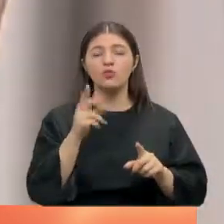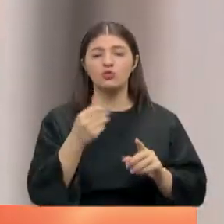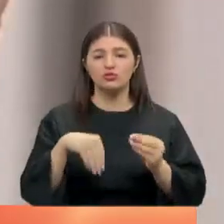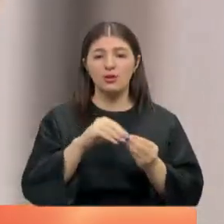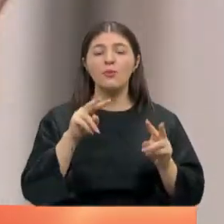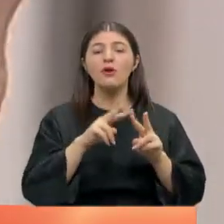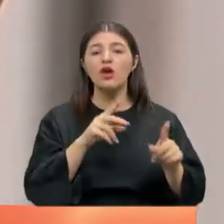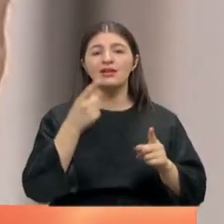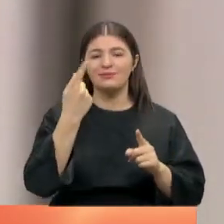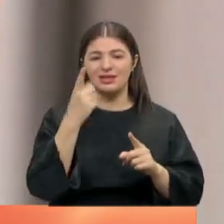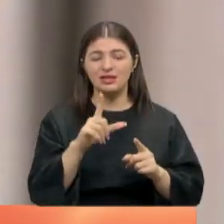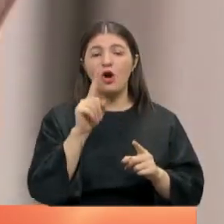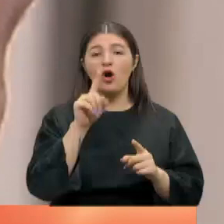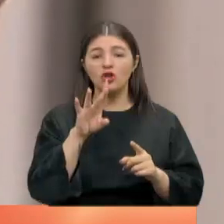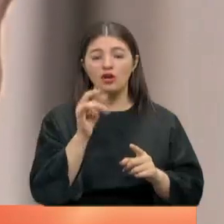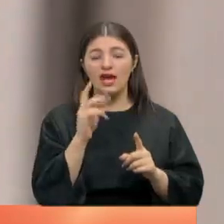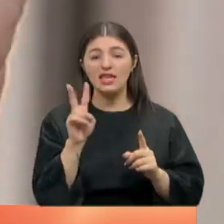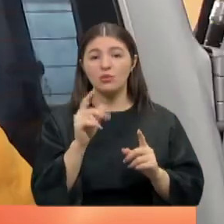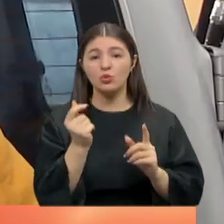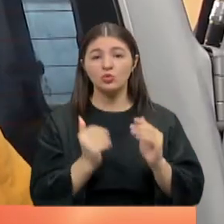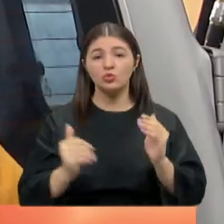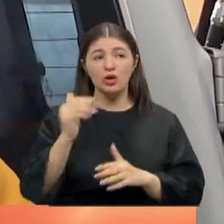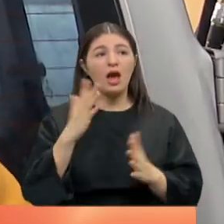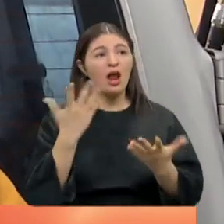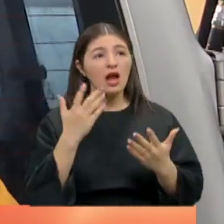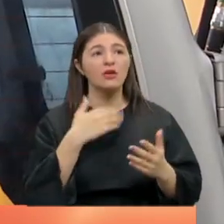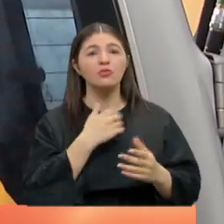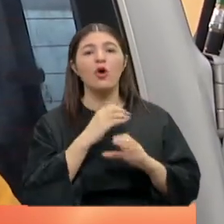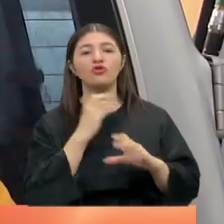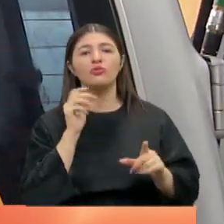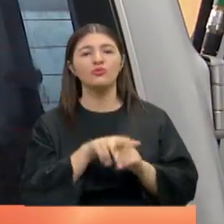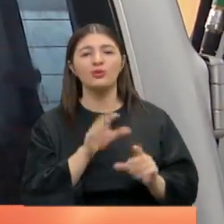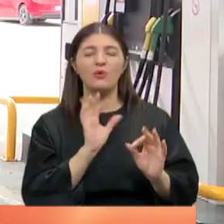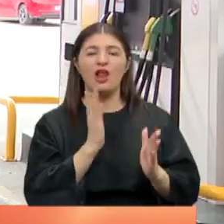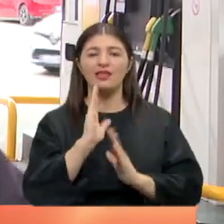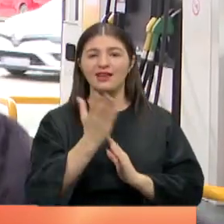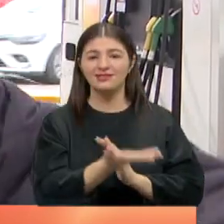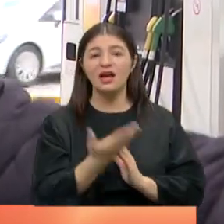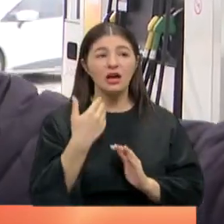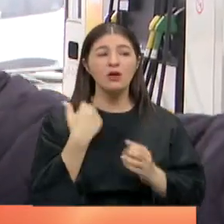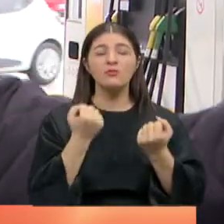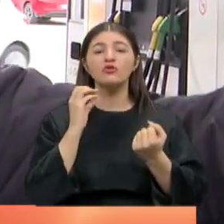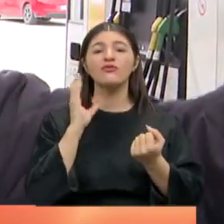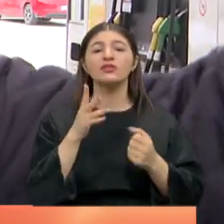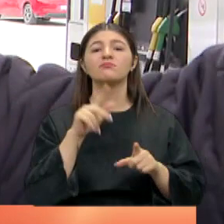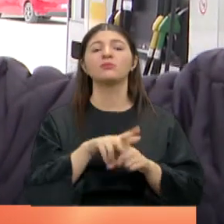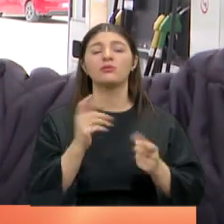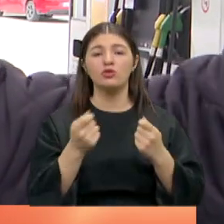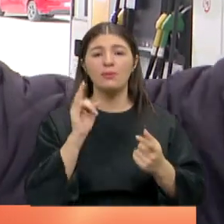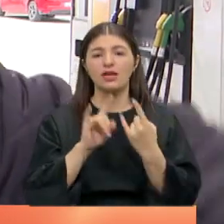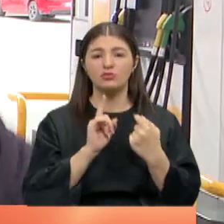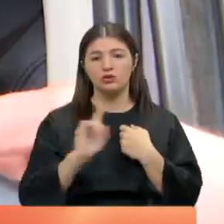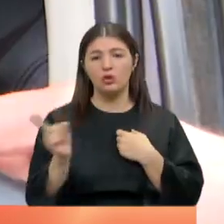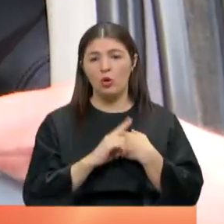litresi 14 lira 20 kuruşun üzerine çıktı herhalde toplu taşıma kullanacağız böyle gidersen arabayı pek çalıştırmaya çalışıyorum